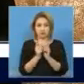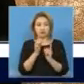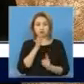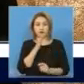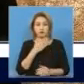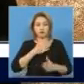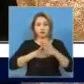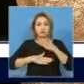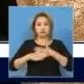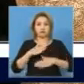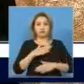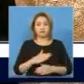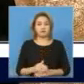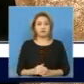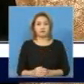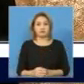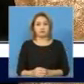Кездейсоқ. Өте қуаныштымын.